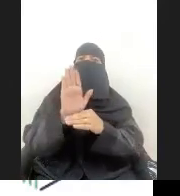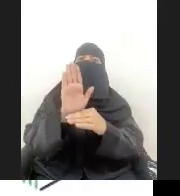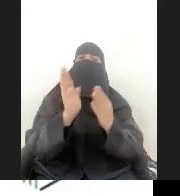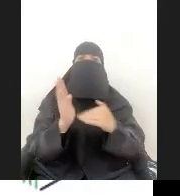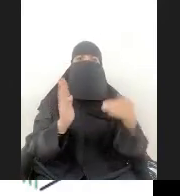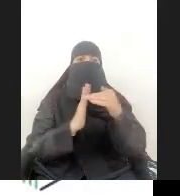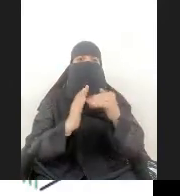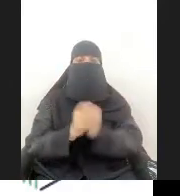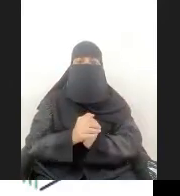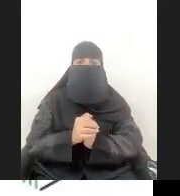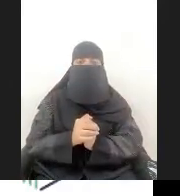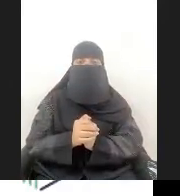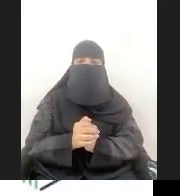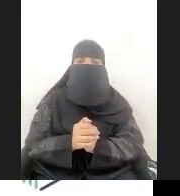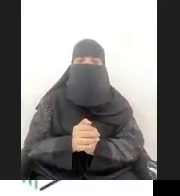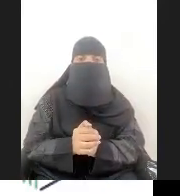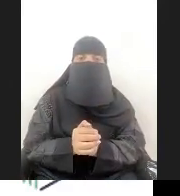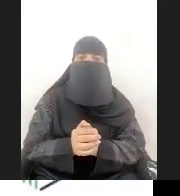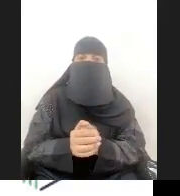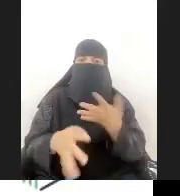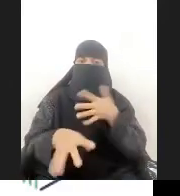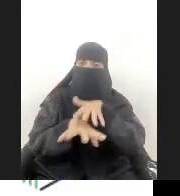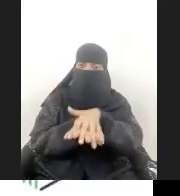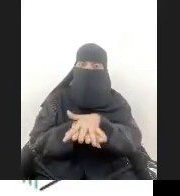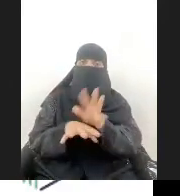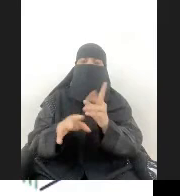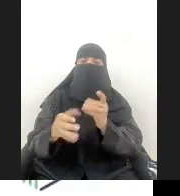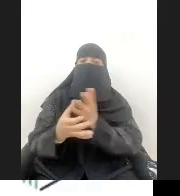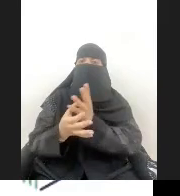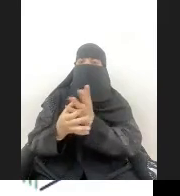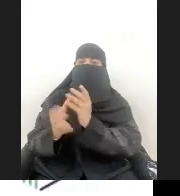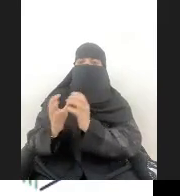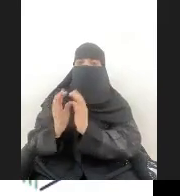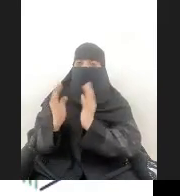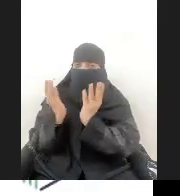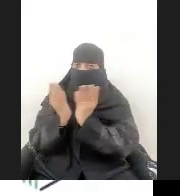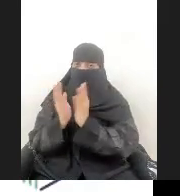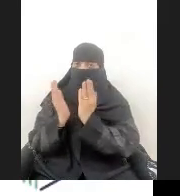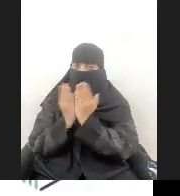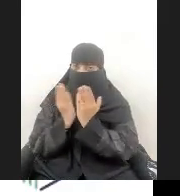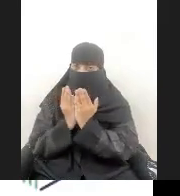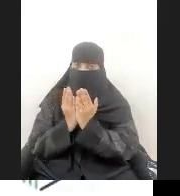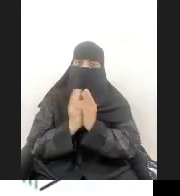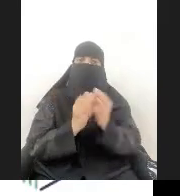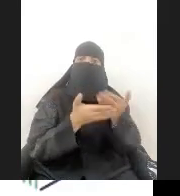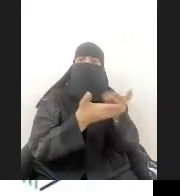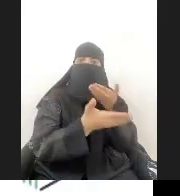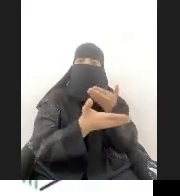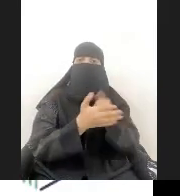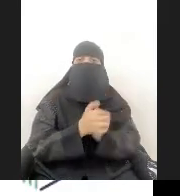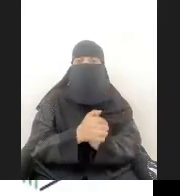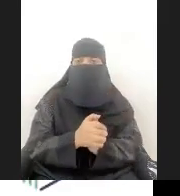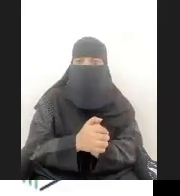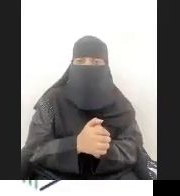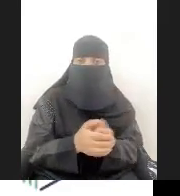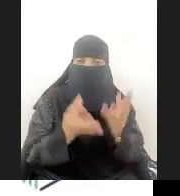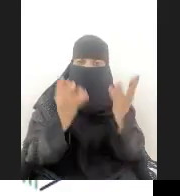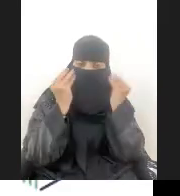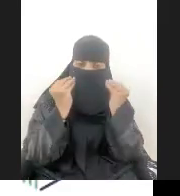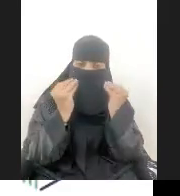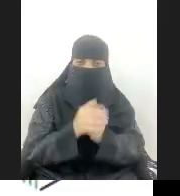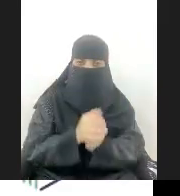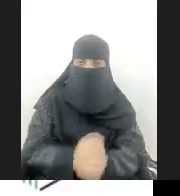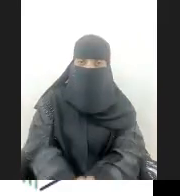الدمج بين البيئتين. وأعجبتني هذه الفكرة عندما كنت أقرأ في أحد البحوث ولكني عملتها وفق ما يعني